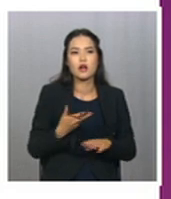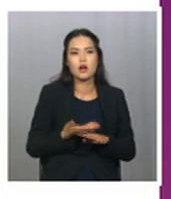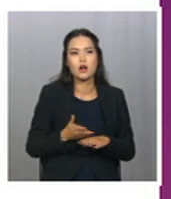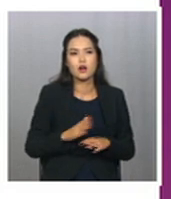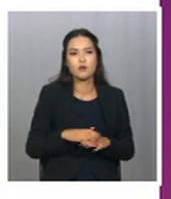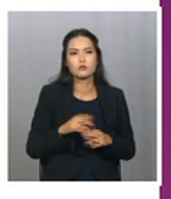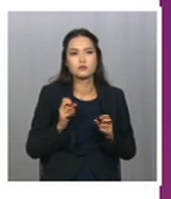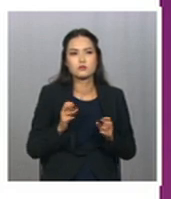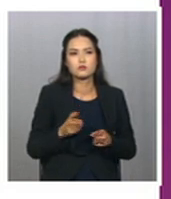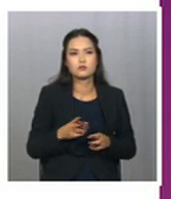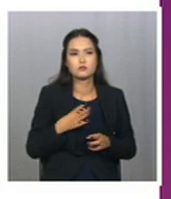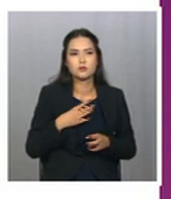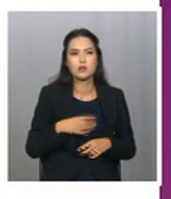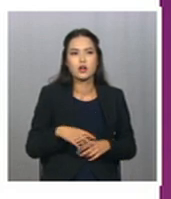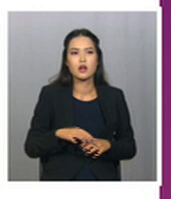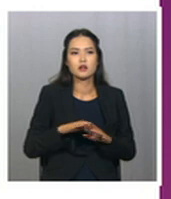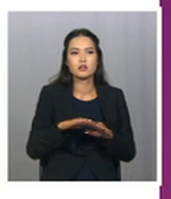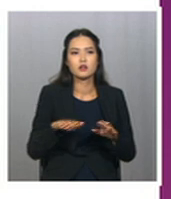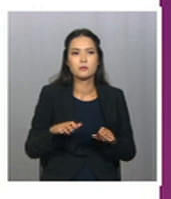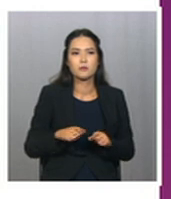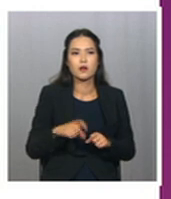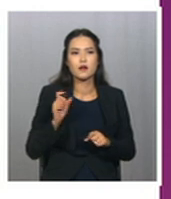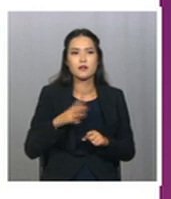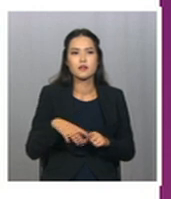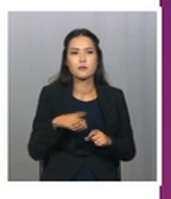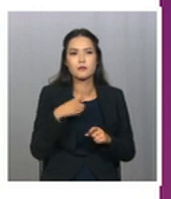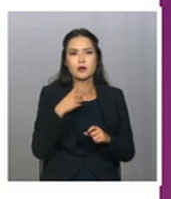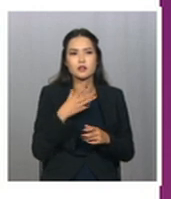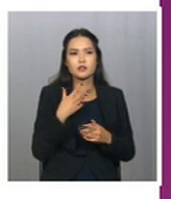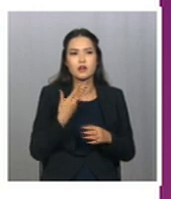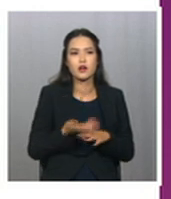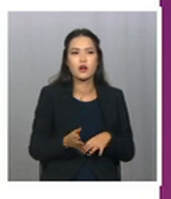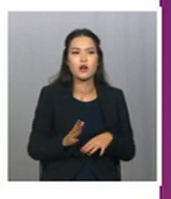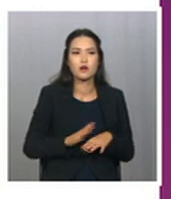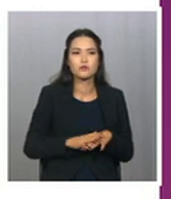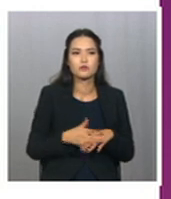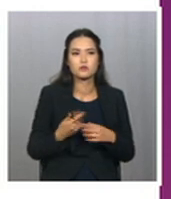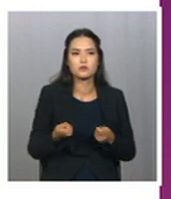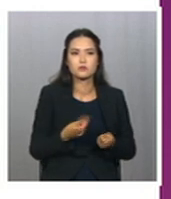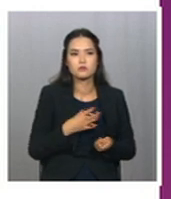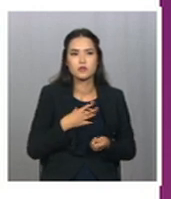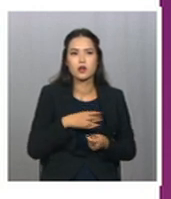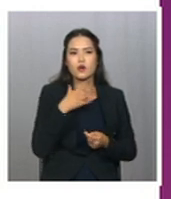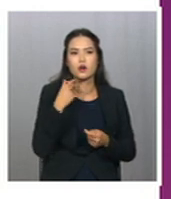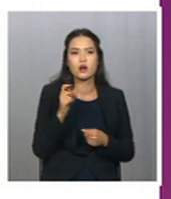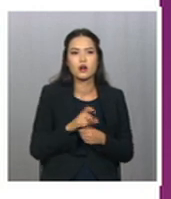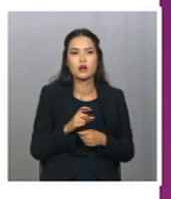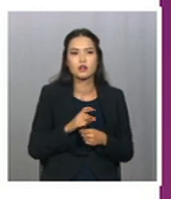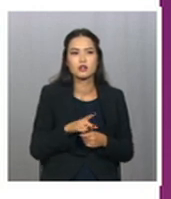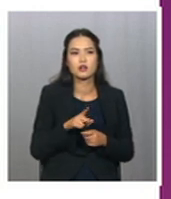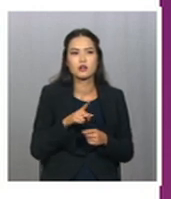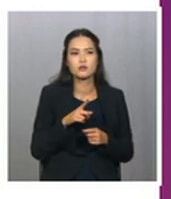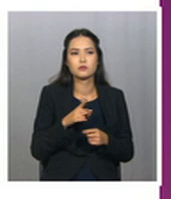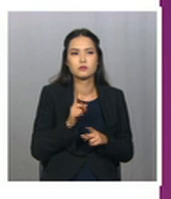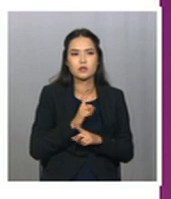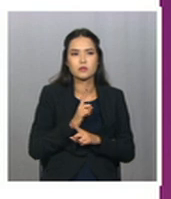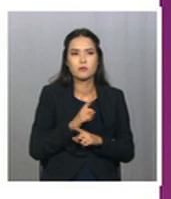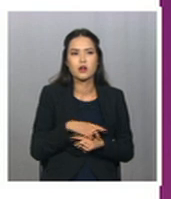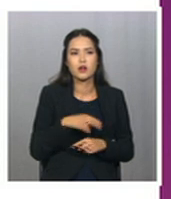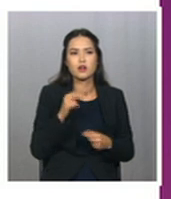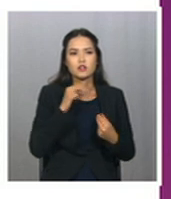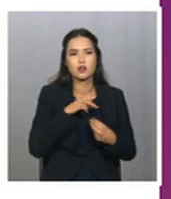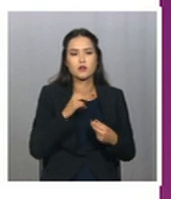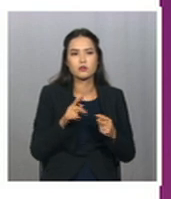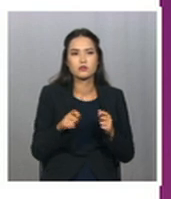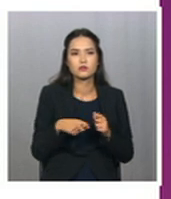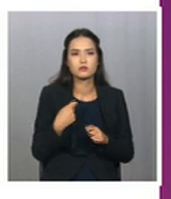болды. Жаулап алу адам айтқысыз ауыр шығындар әкелді. Көп адам қырылып, шаруашылықтар